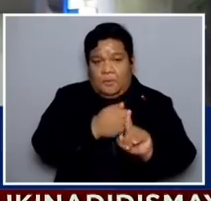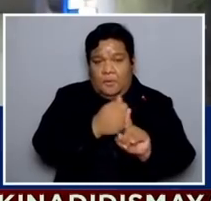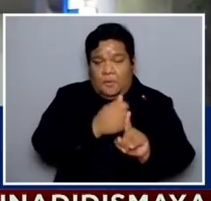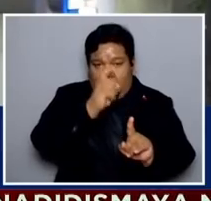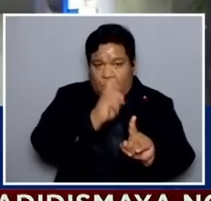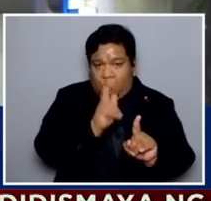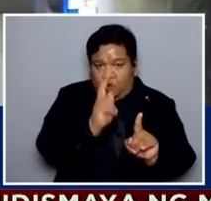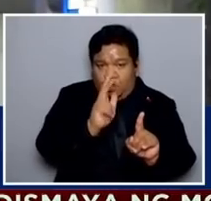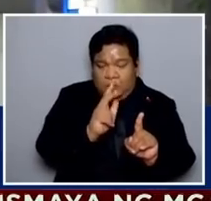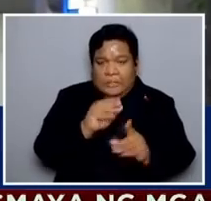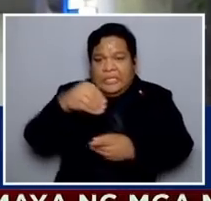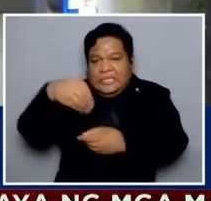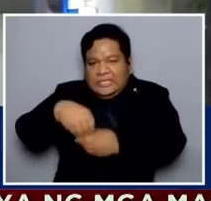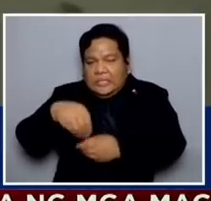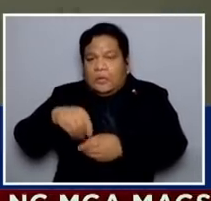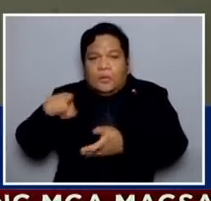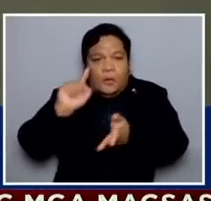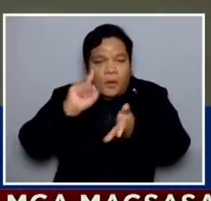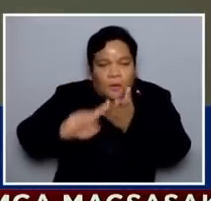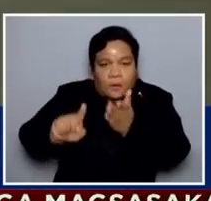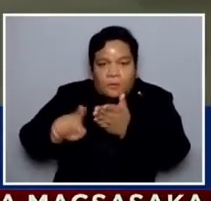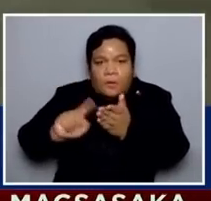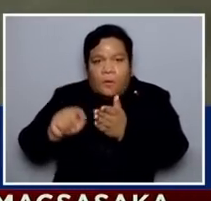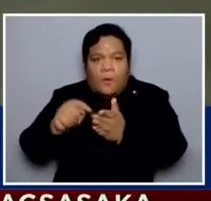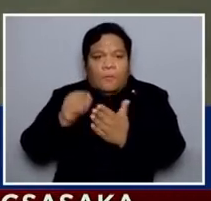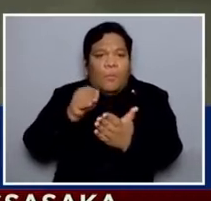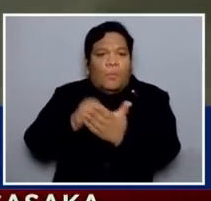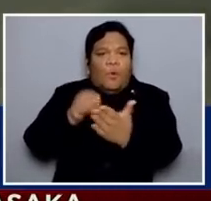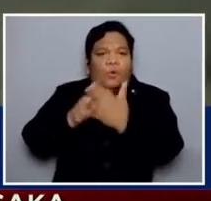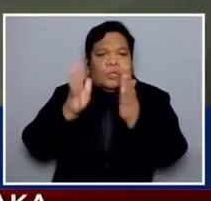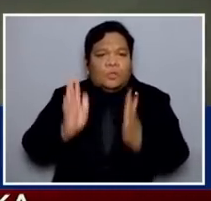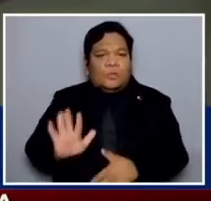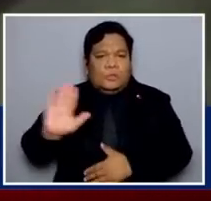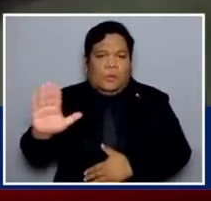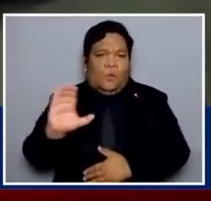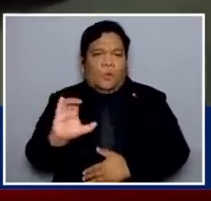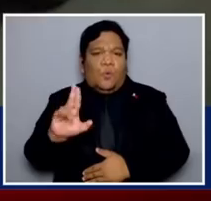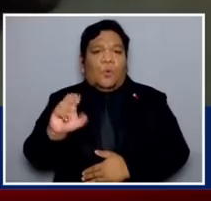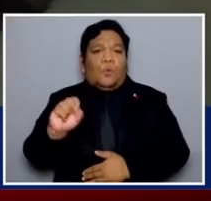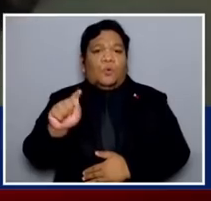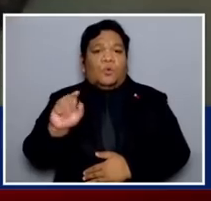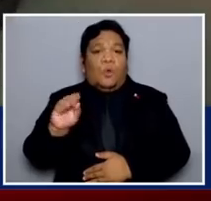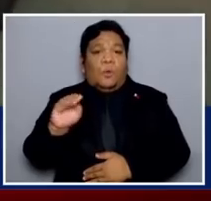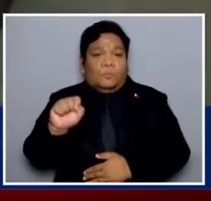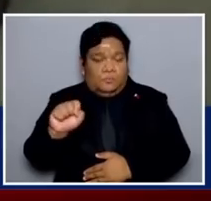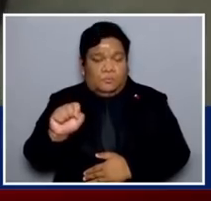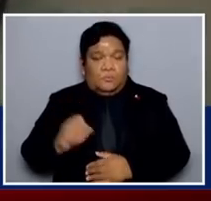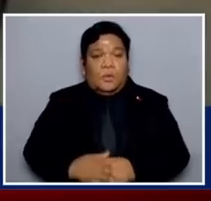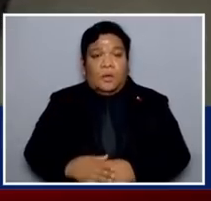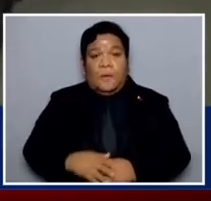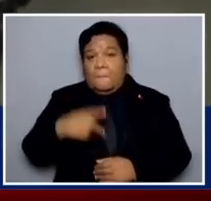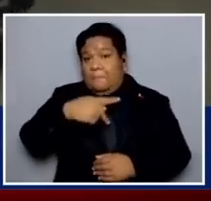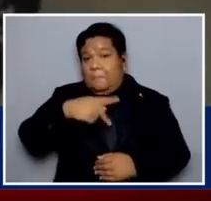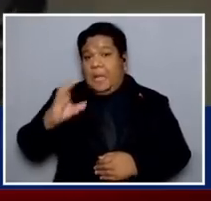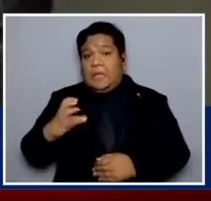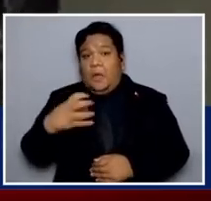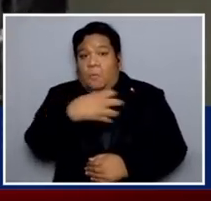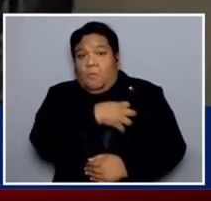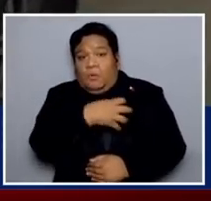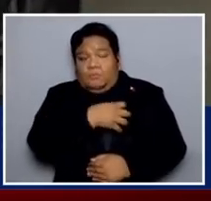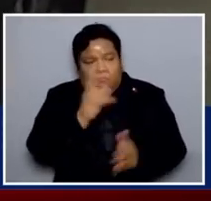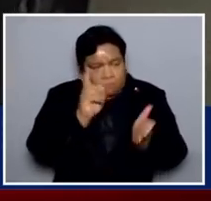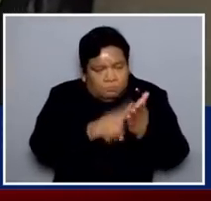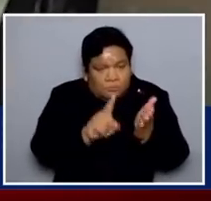Internal Investigation and Prosecution Division ng Customs sa inisyal na ulat ng Pasay City Police. Sakay ng